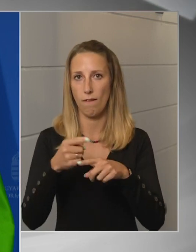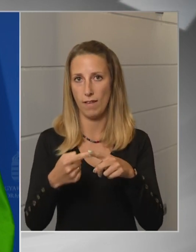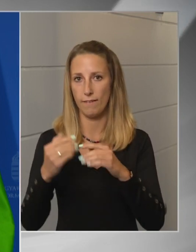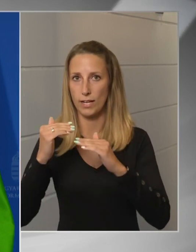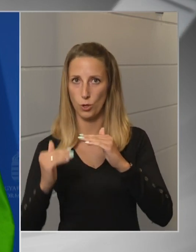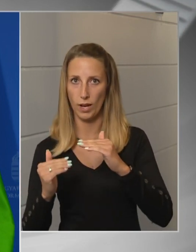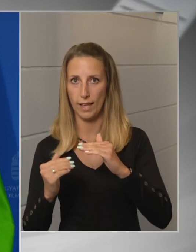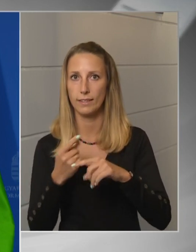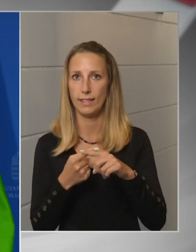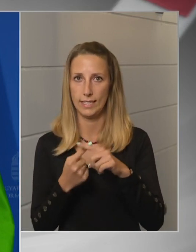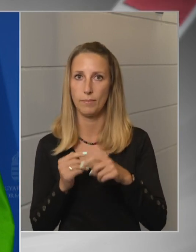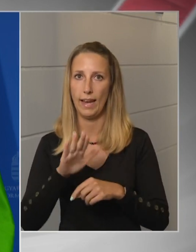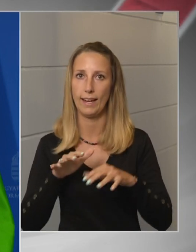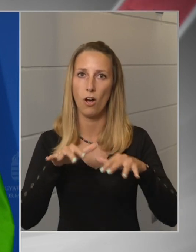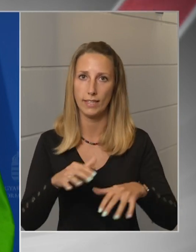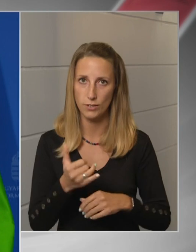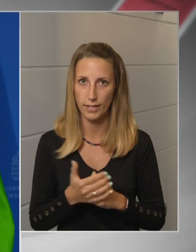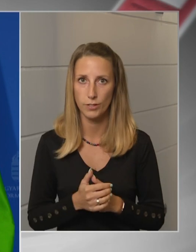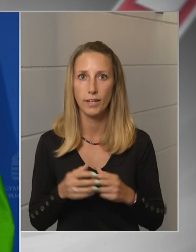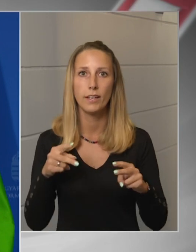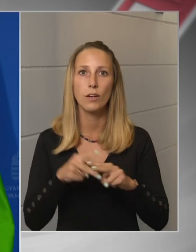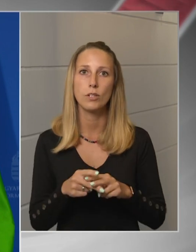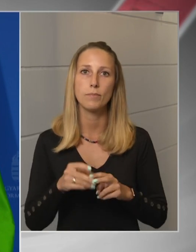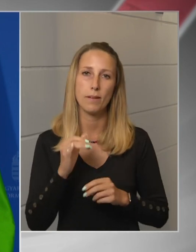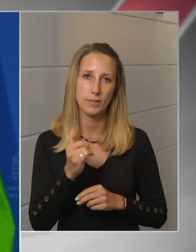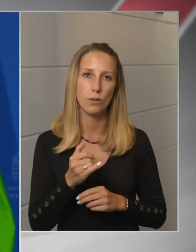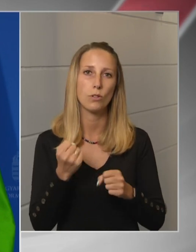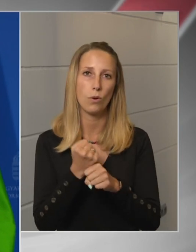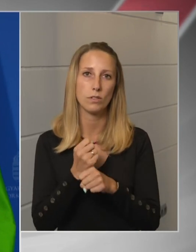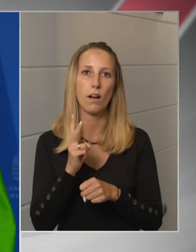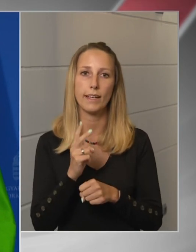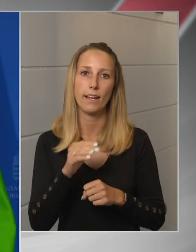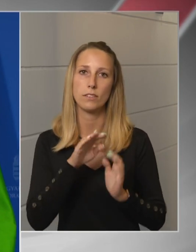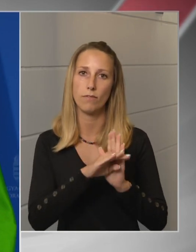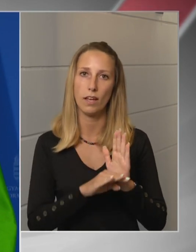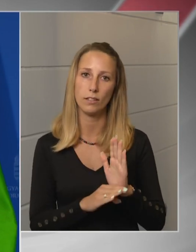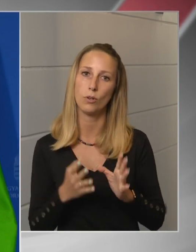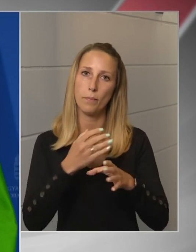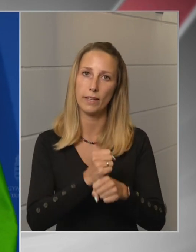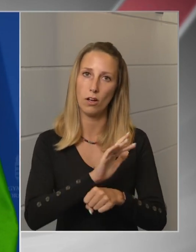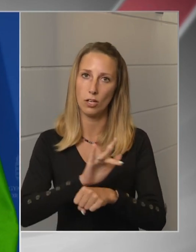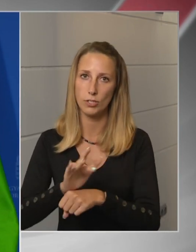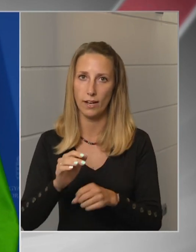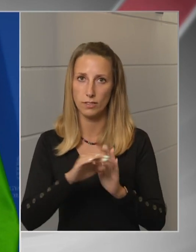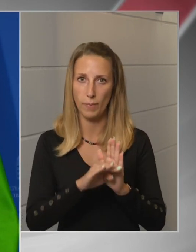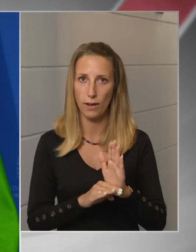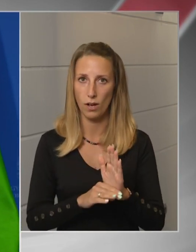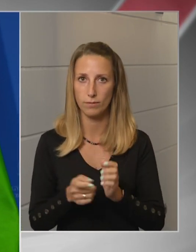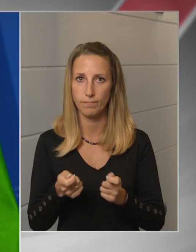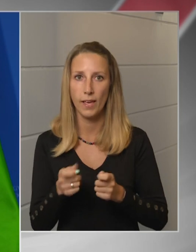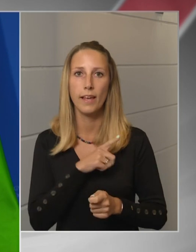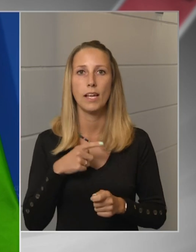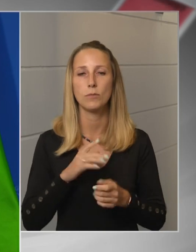csökkent, részben ennek hatására is. És hát közben bizony dolgoznak azok is, akiknek az a feladatok, hogy betartassák a szabályokat, hiszen nem csak